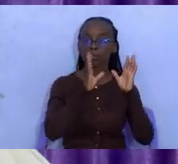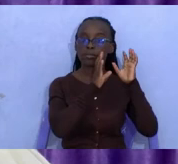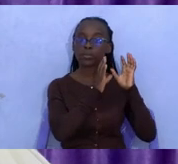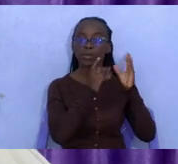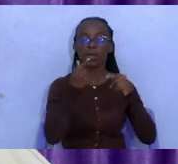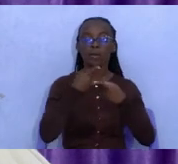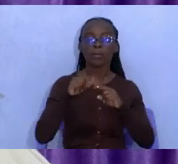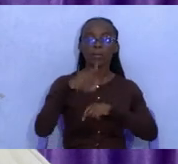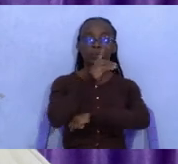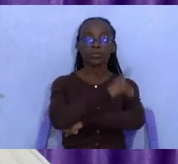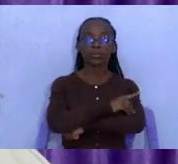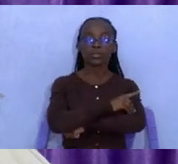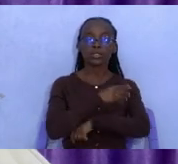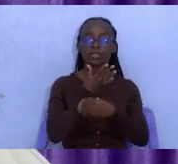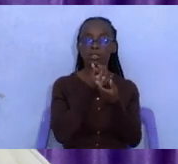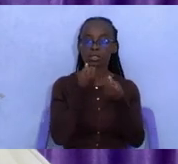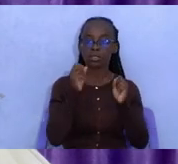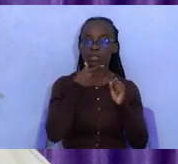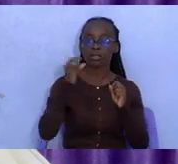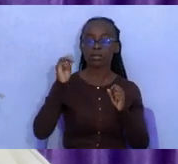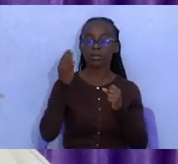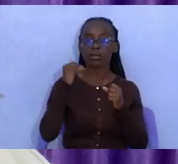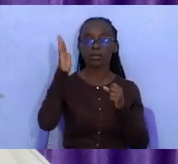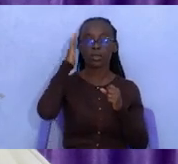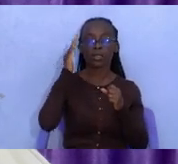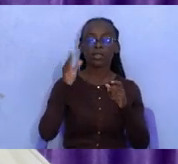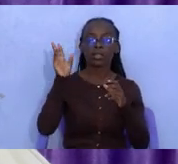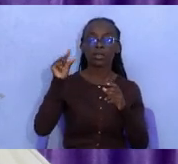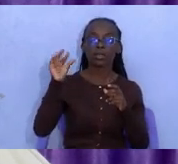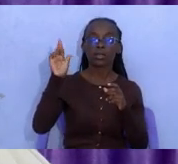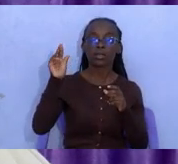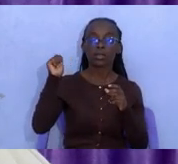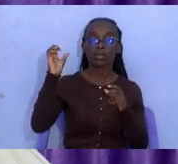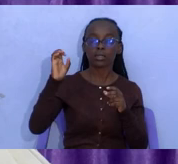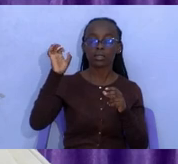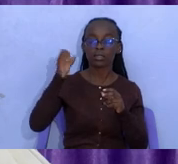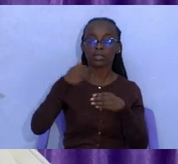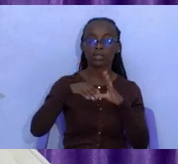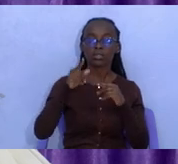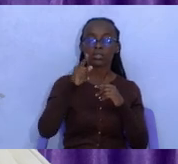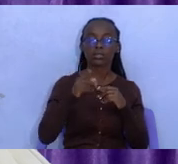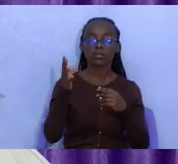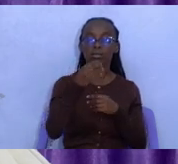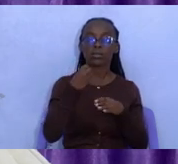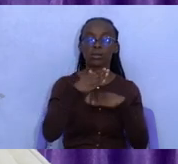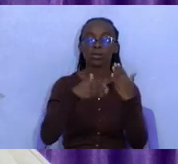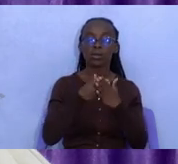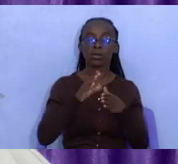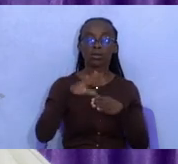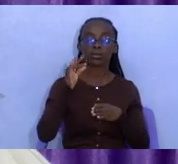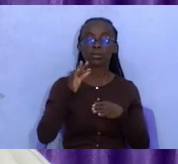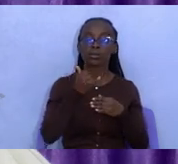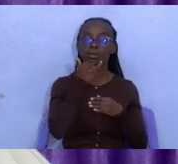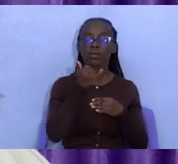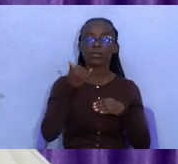imekupendeza kuwaokoa kwa sababu wametambua ya kwamba neema iko kwako. Na kamata mateka kila maroho zote za makosa, nikikemea kwa jina